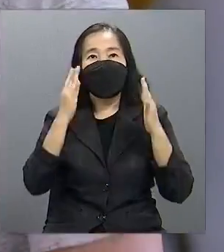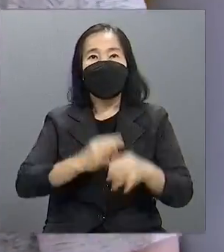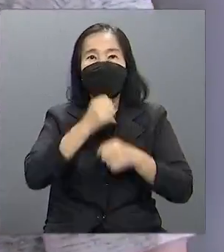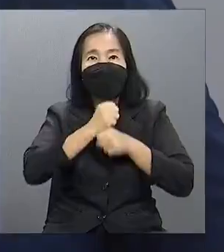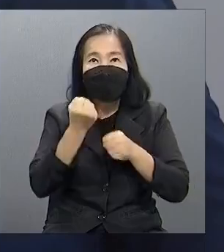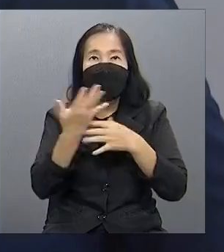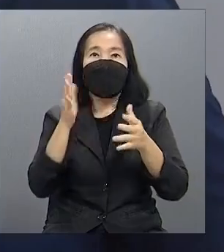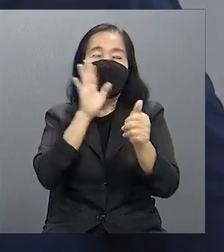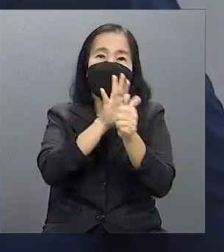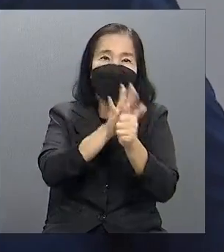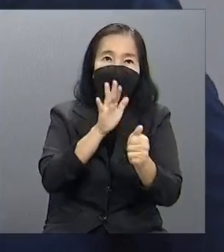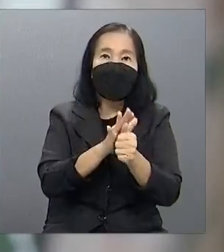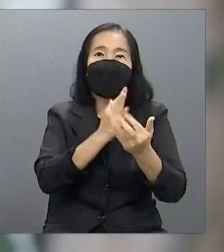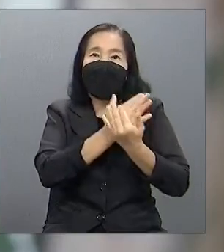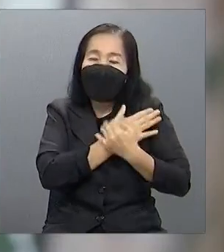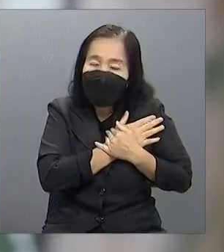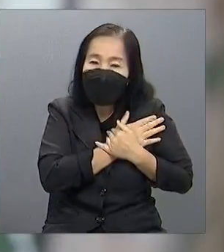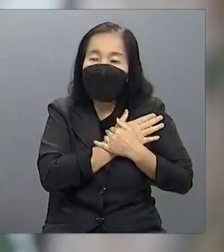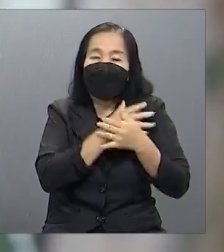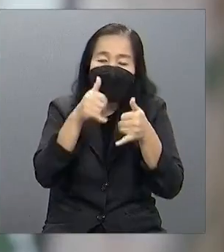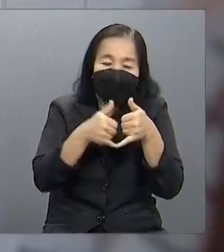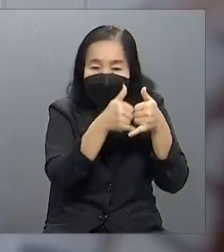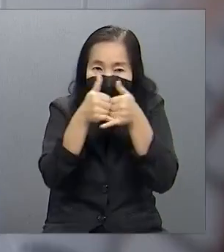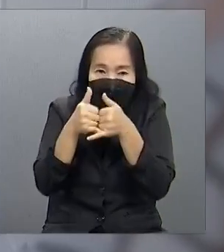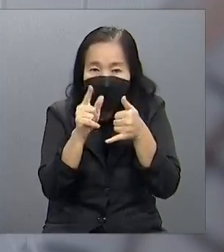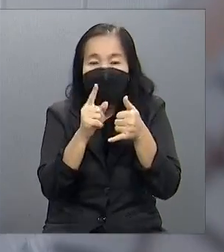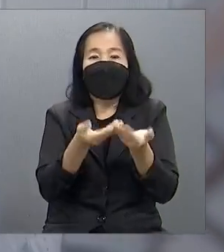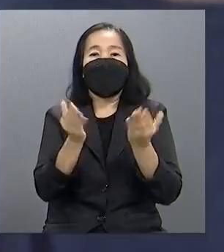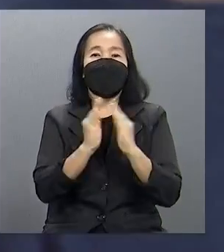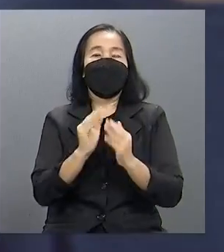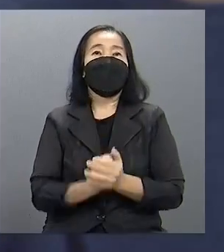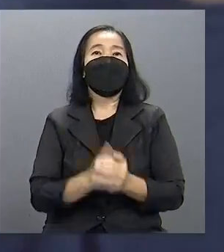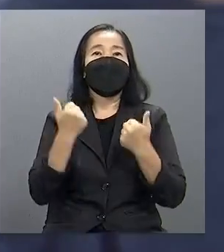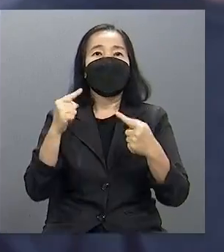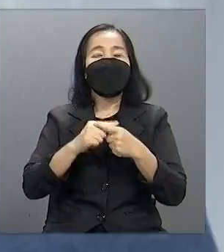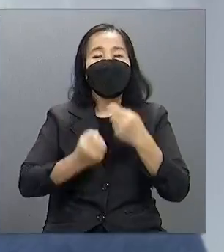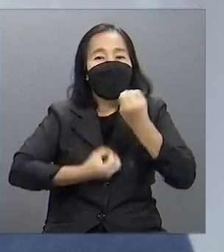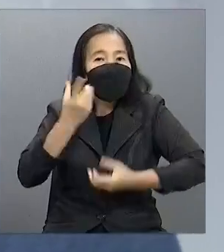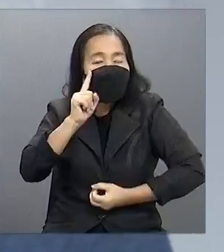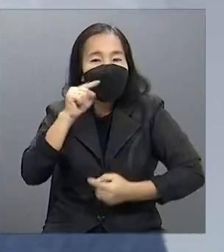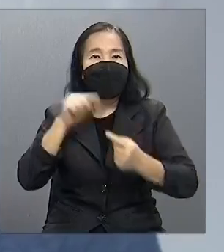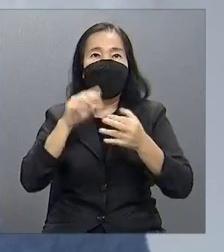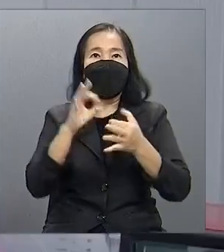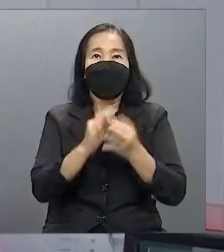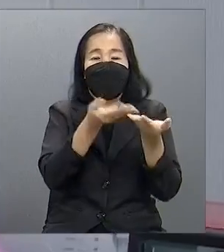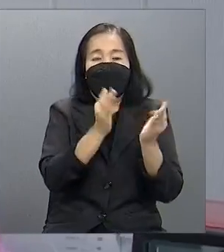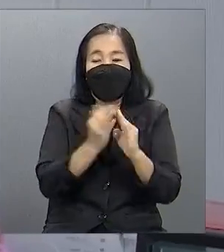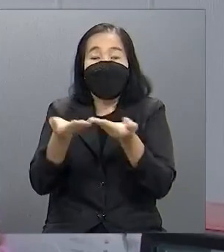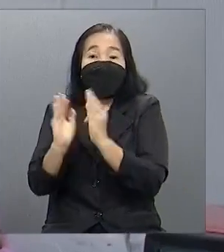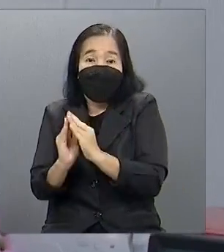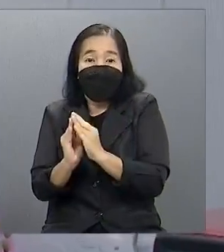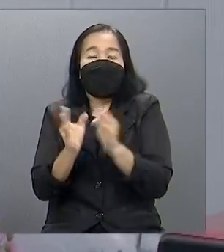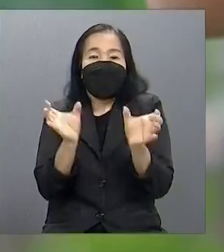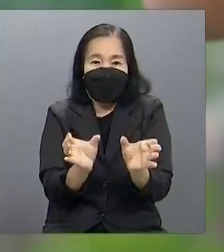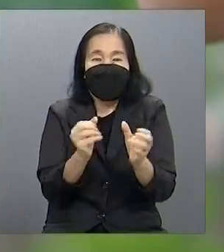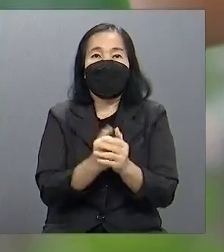ให้ความรักและการอยู่ร่วมกันอย่างมีความสุขซึ่งก็จะเป็นเรื่องราวสะท้อนระหว่างในแง่มุมของ2ครอบครัวครับโดยวันนี้เรามีนักแสดงน